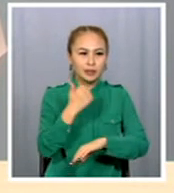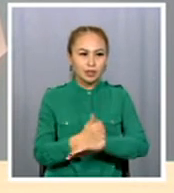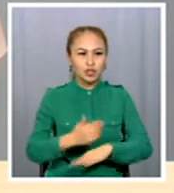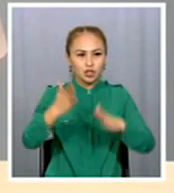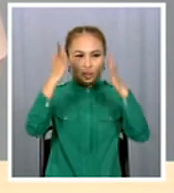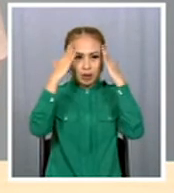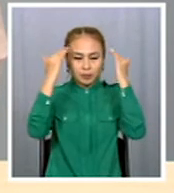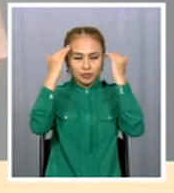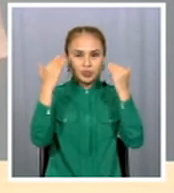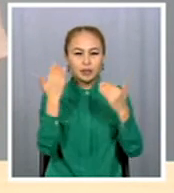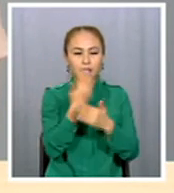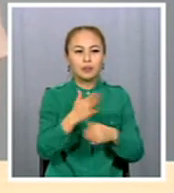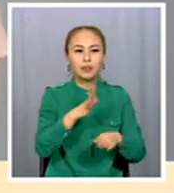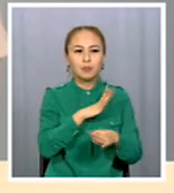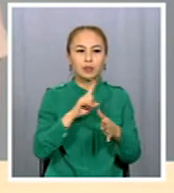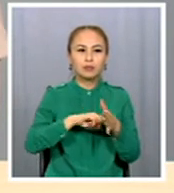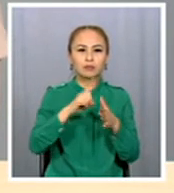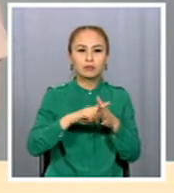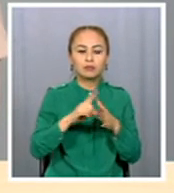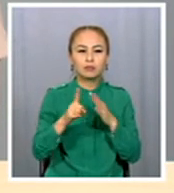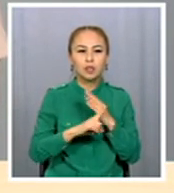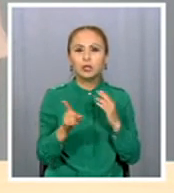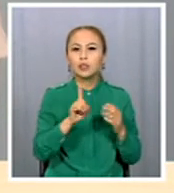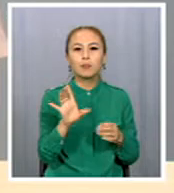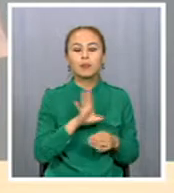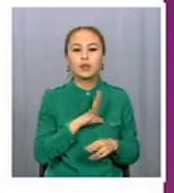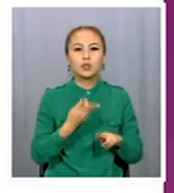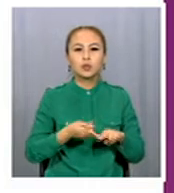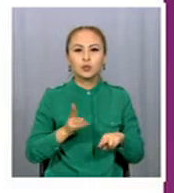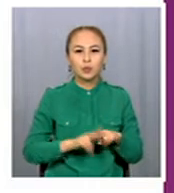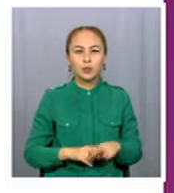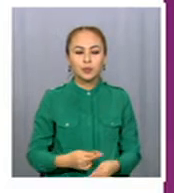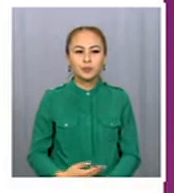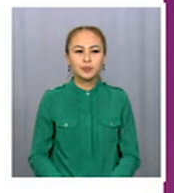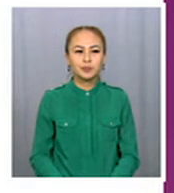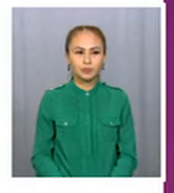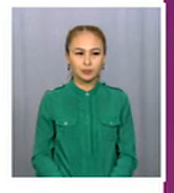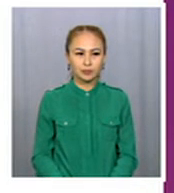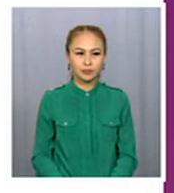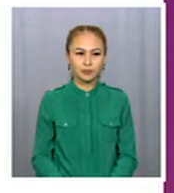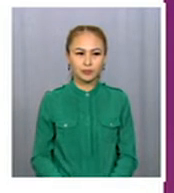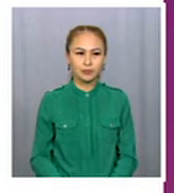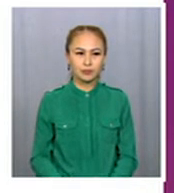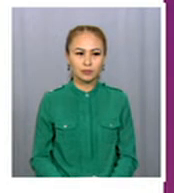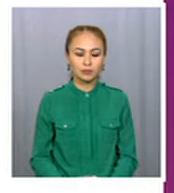шапку, варежки. Это было что, ребята?